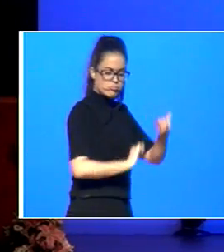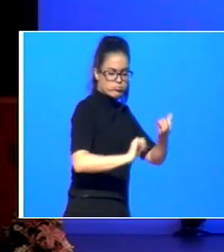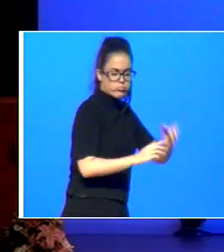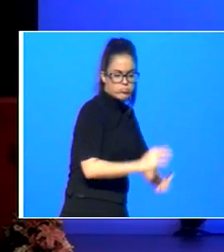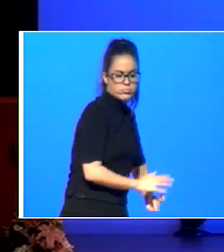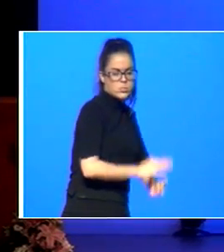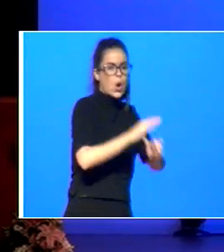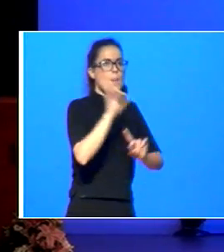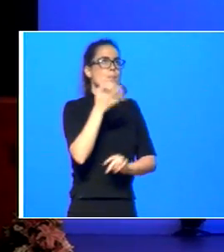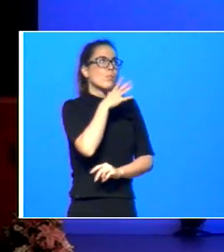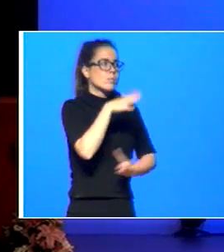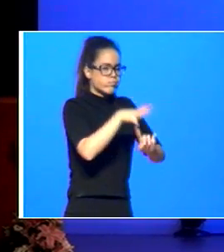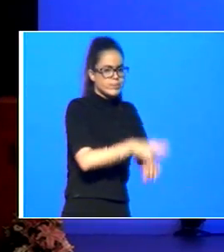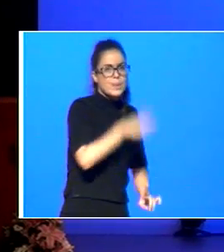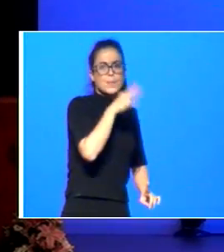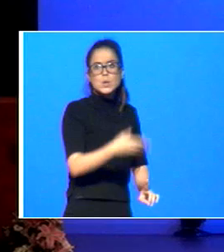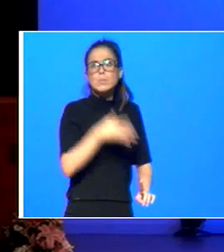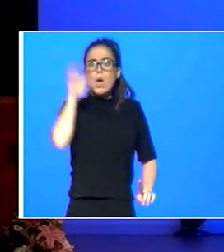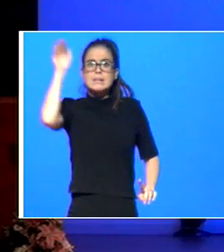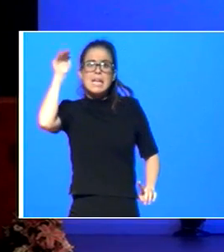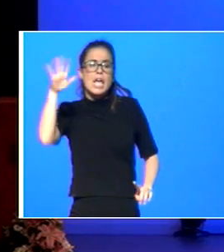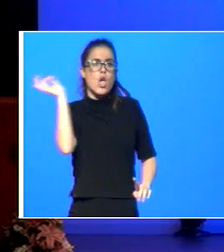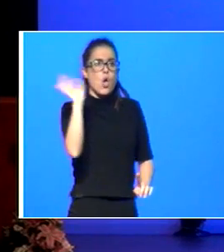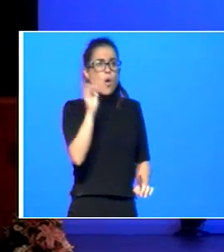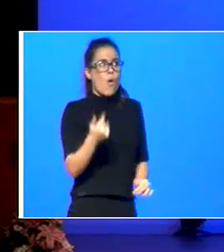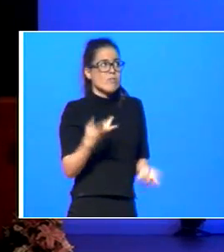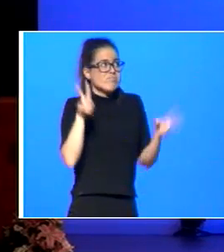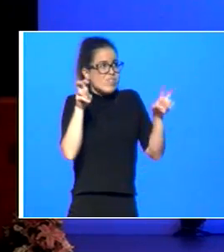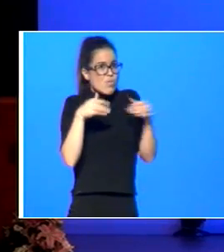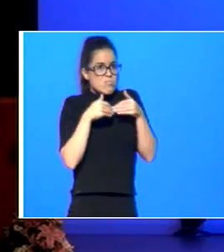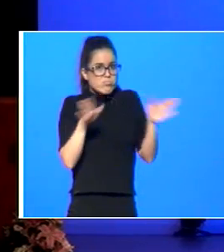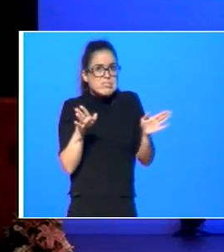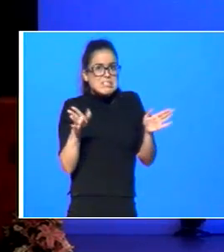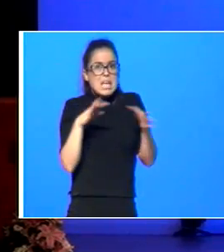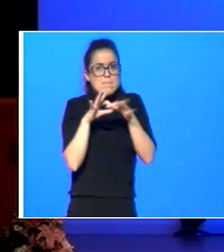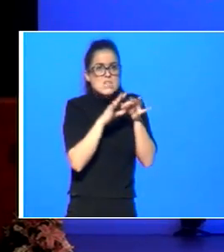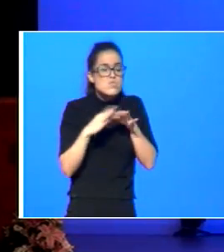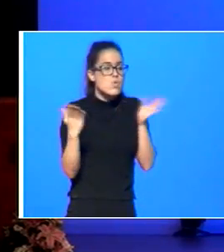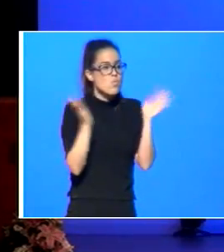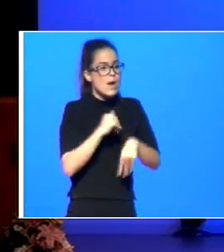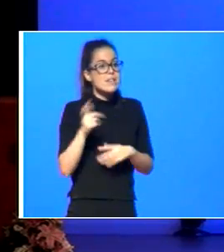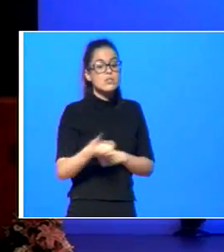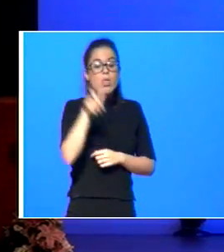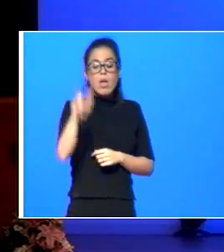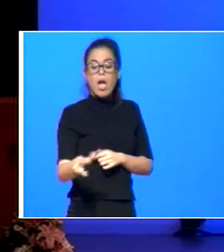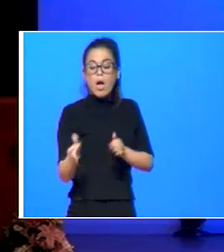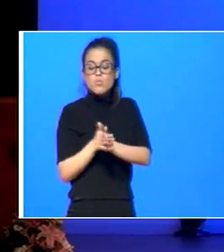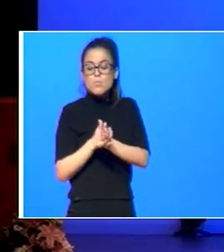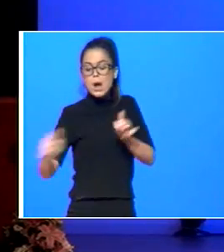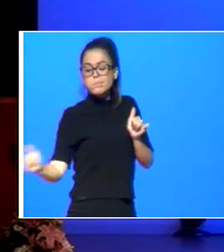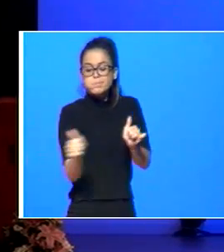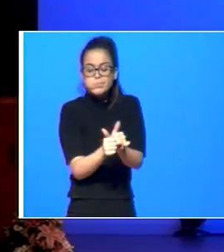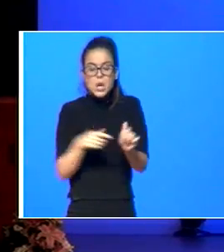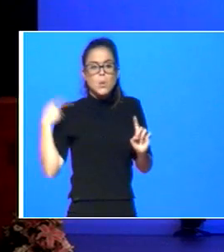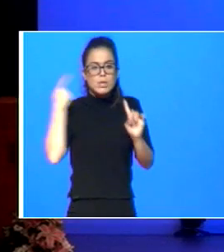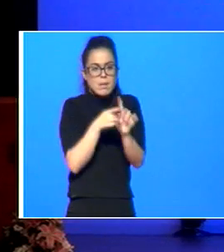etorri dalako, edo eskolan laguntxuak ez da bezalako egiten, eta bar, ba, babesten edo areri